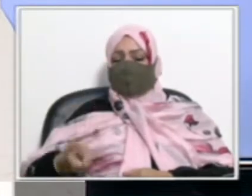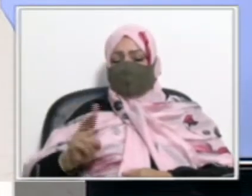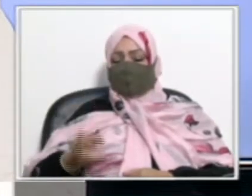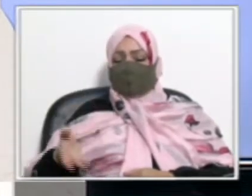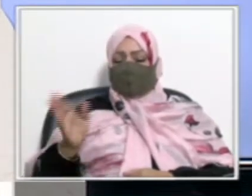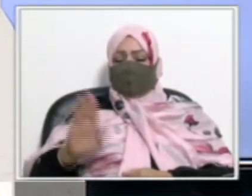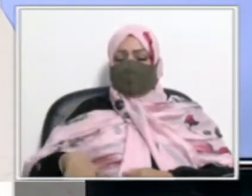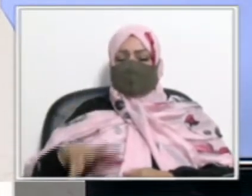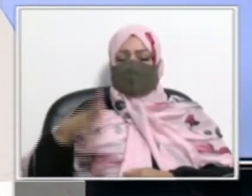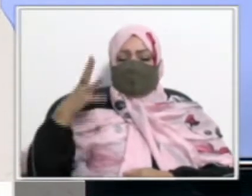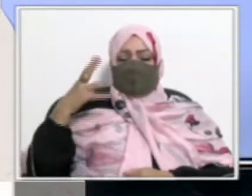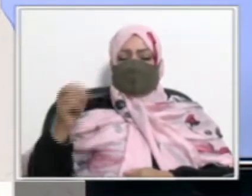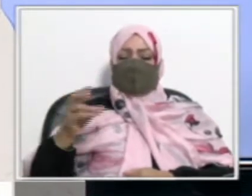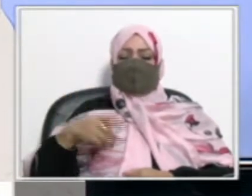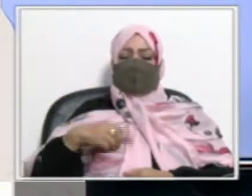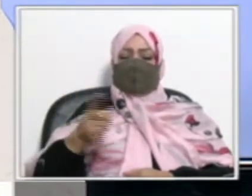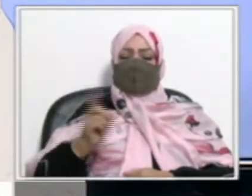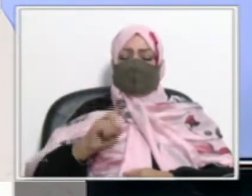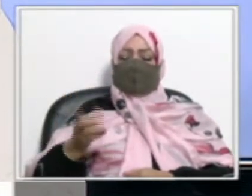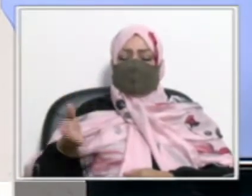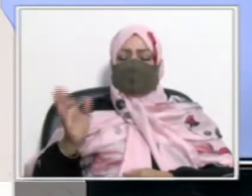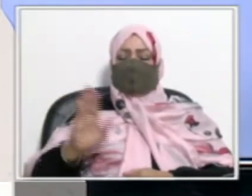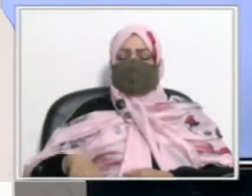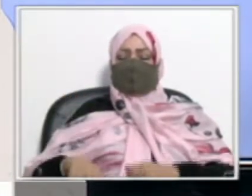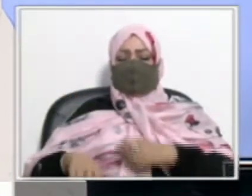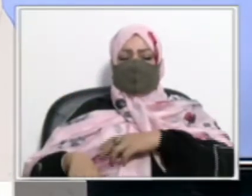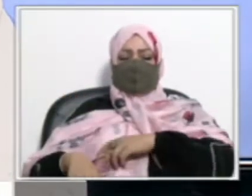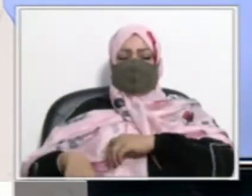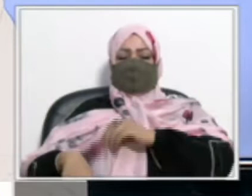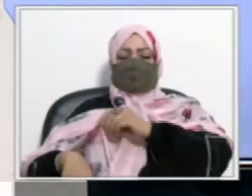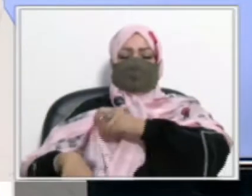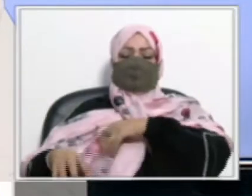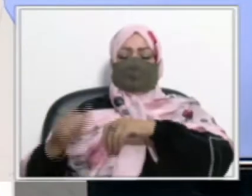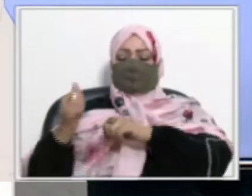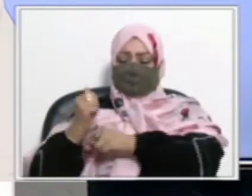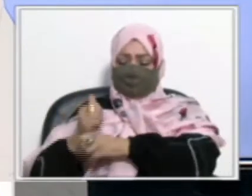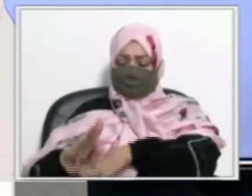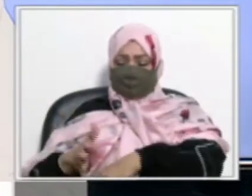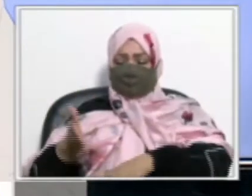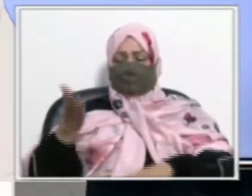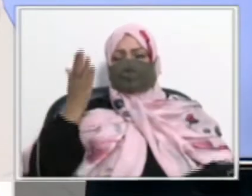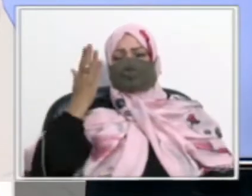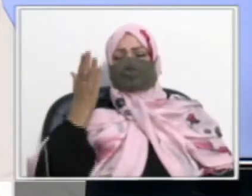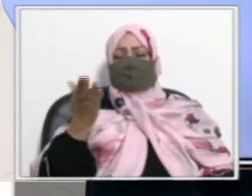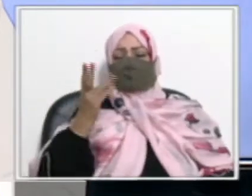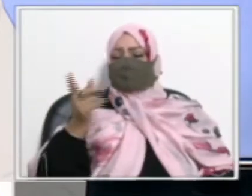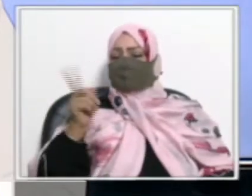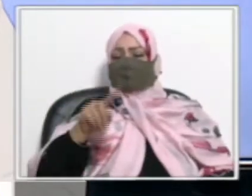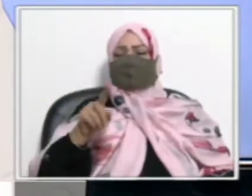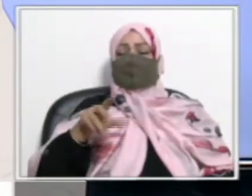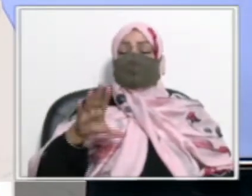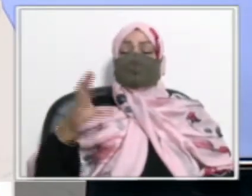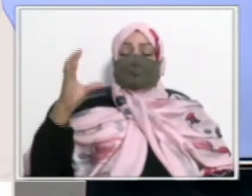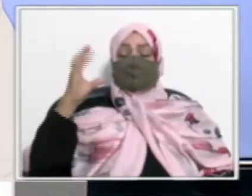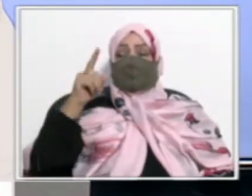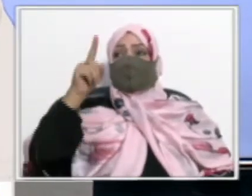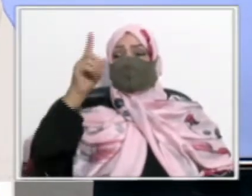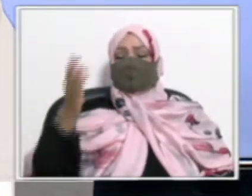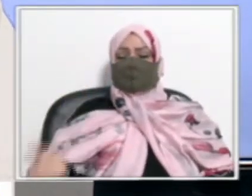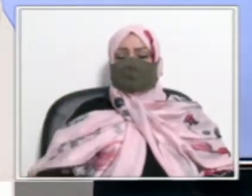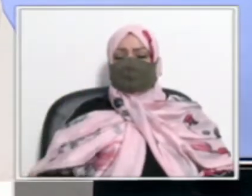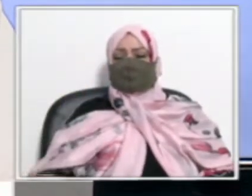بعثنا ويسأل ربنا عن كل شيء. فكيف يصنع الإنسان بين يدي الله عز وجل